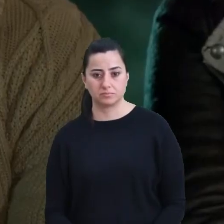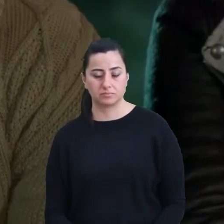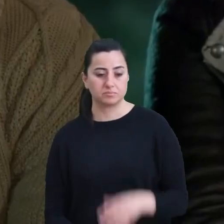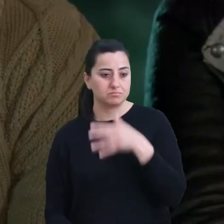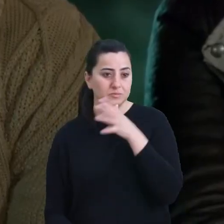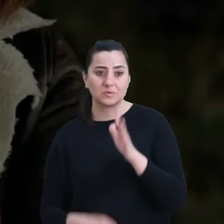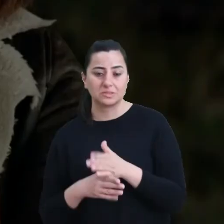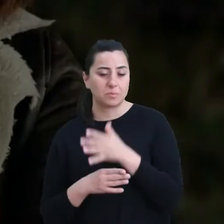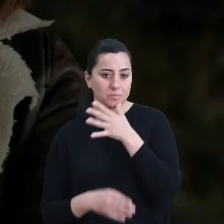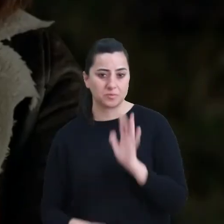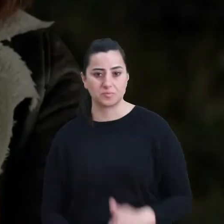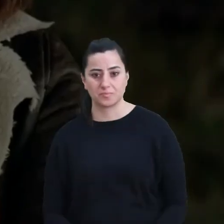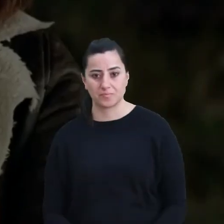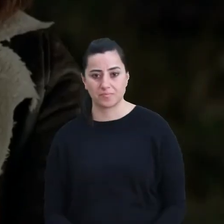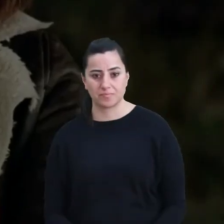Bilmiyorum.